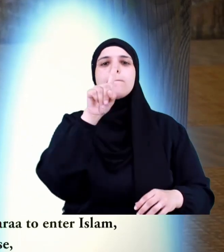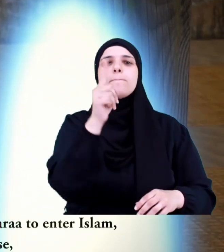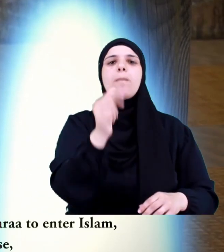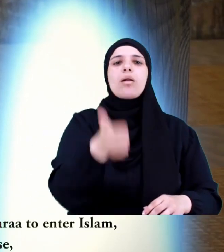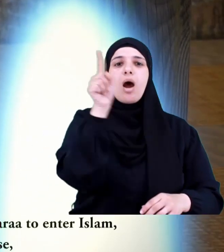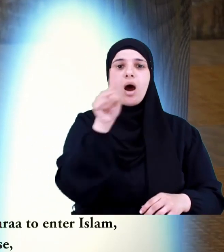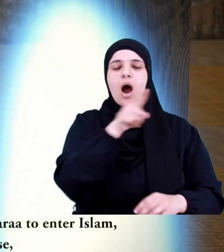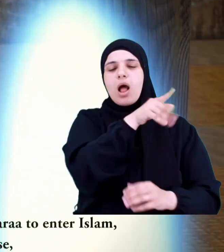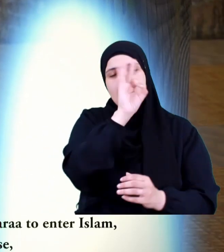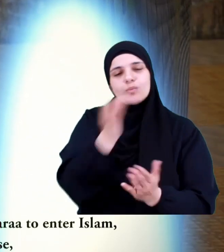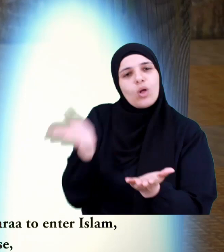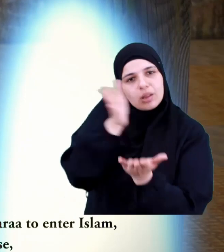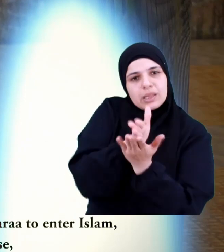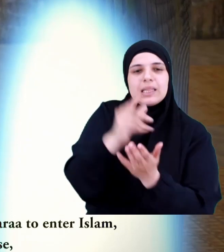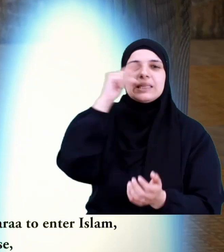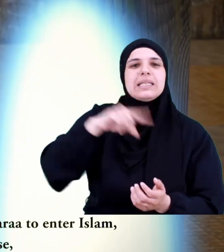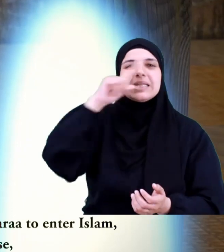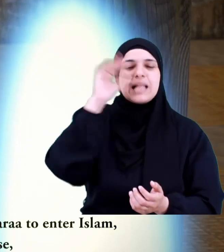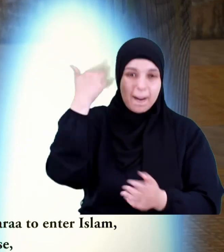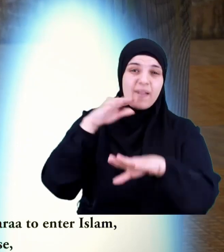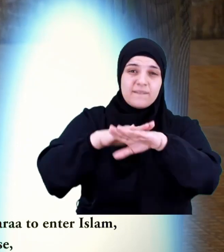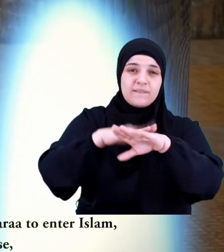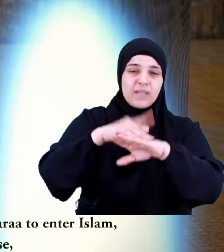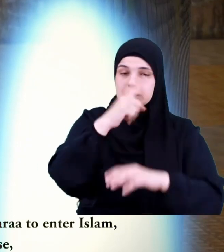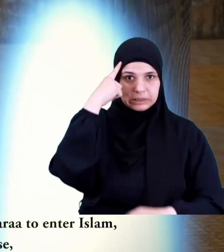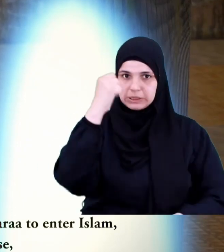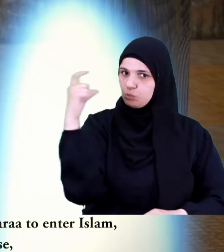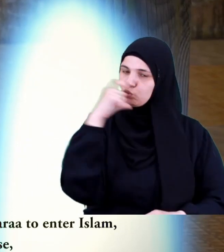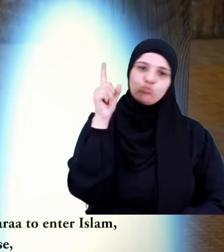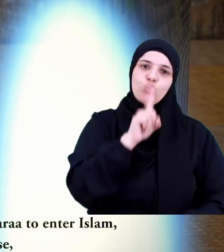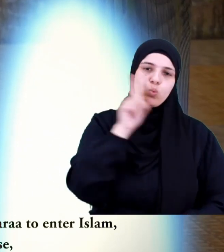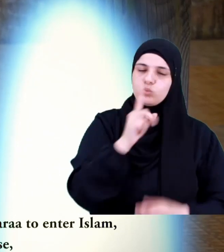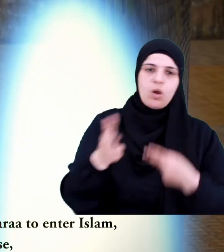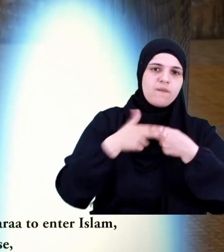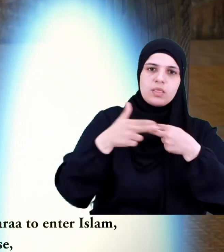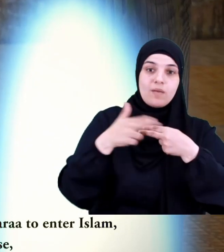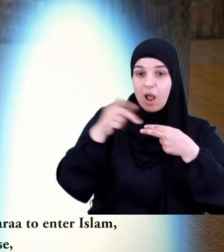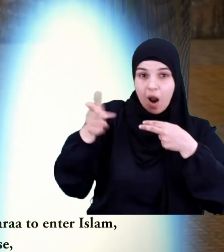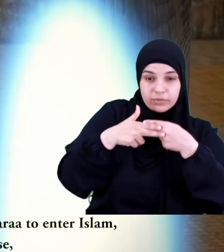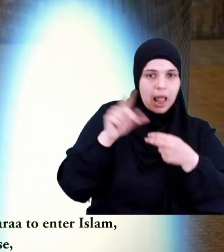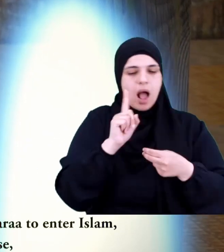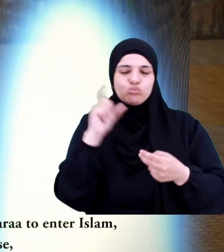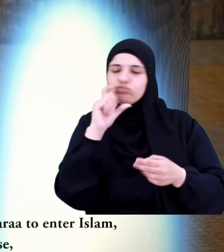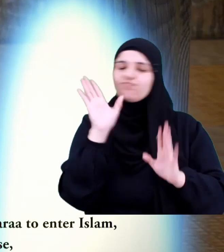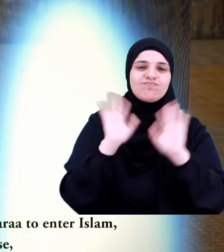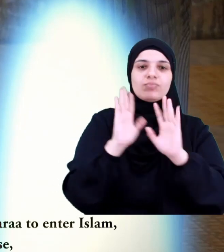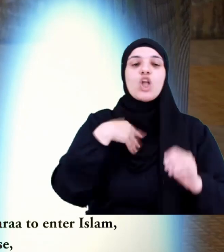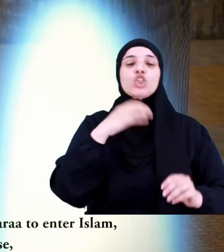أبي براء الدخول في الإسلام قبل ذلك، فلم يسلم ولم